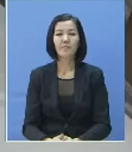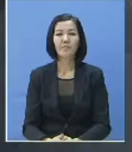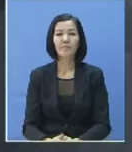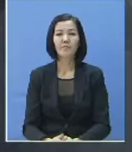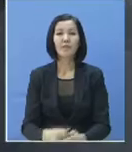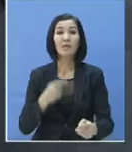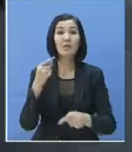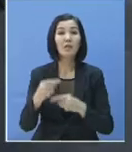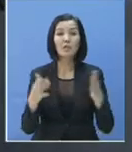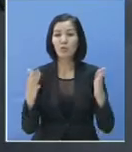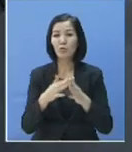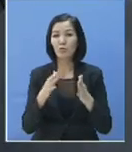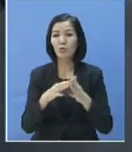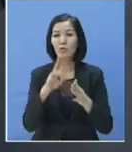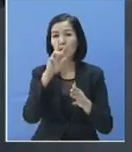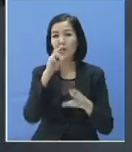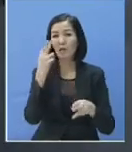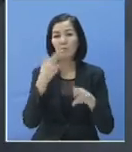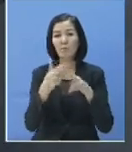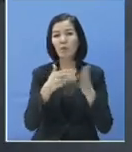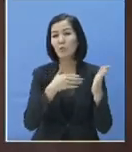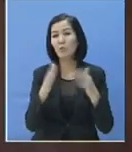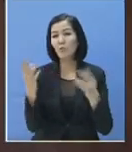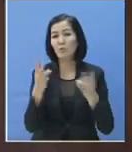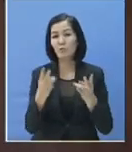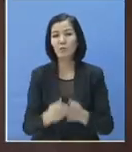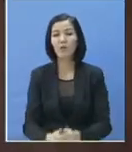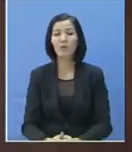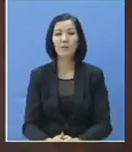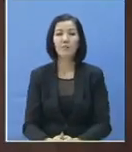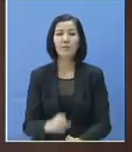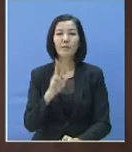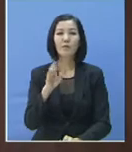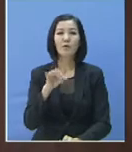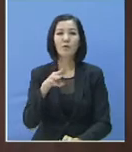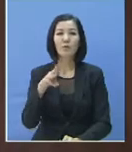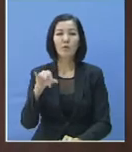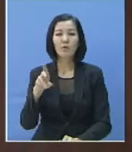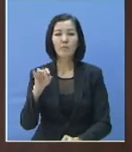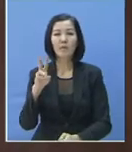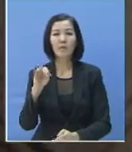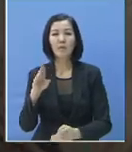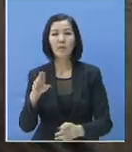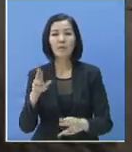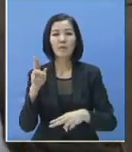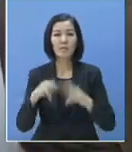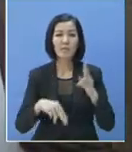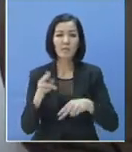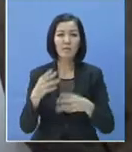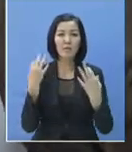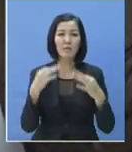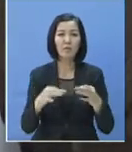Следующие дома, чтобы я не видел вот этот металлический, козаурин. Құттымекен жобасы аясында салынып жатқан баспана тәуелсіздік күнінде